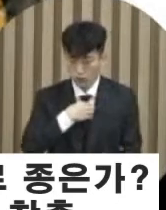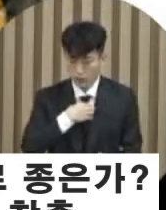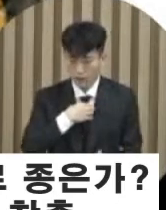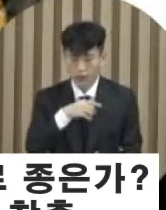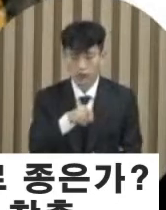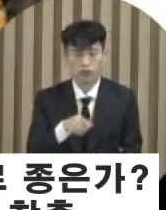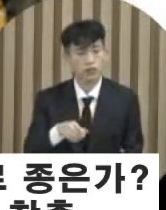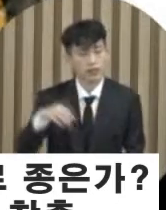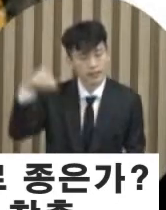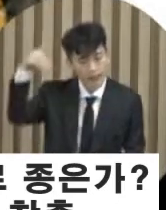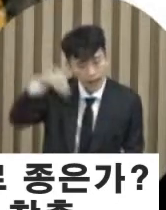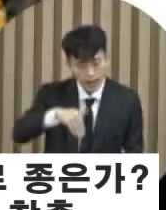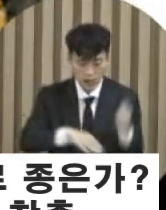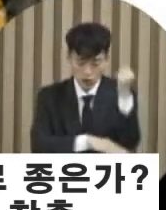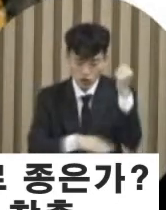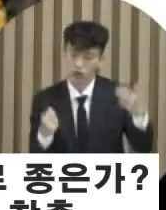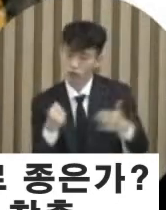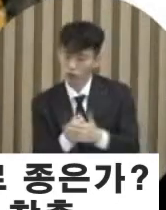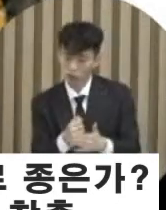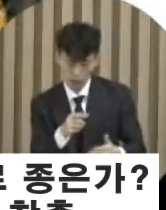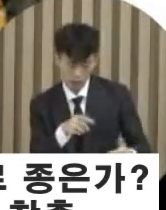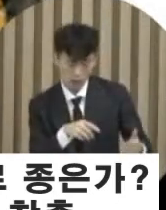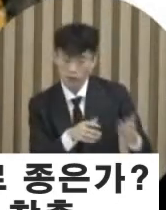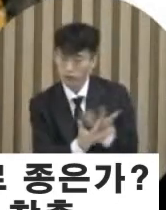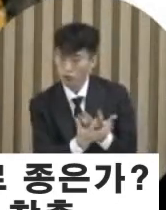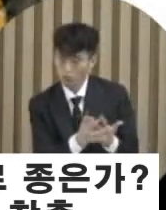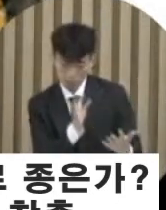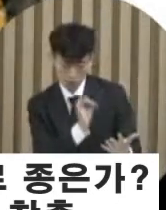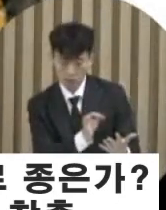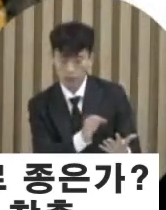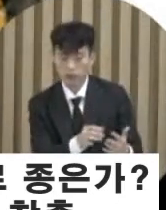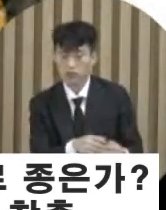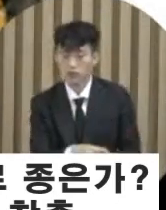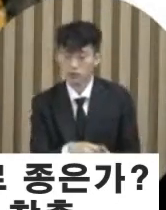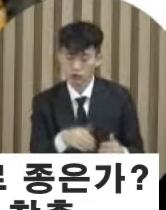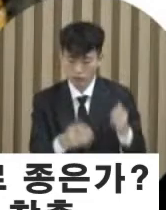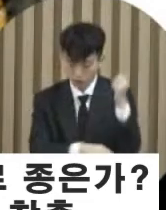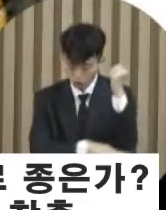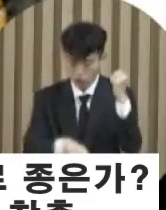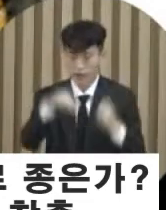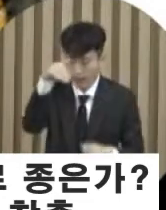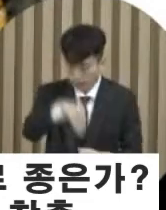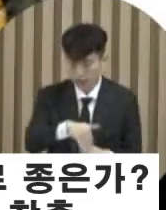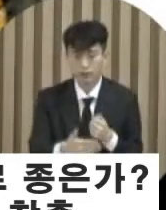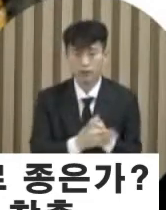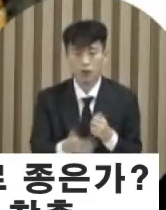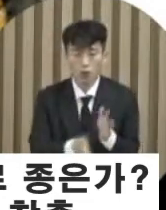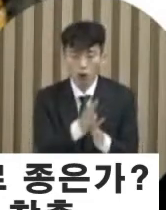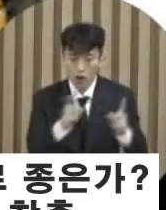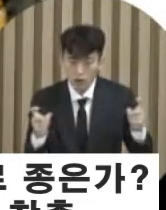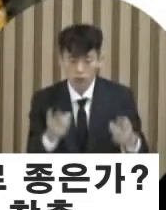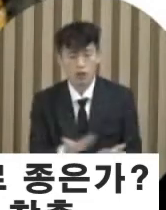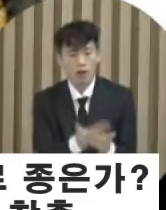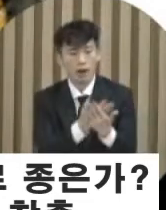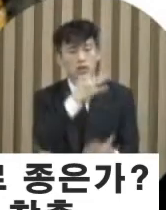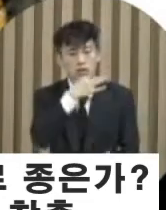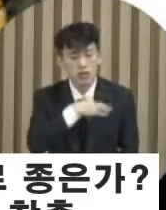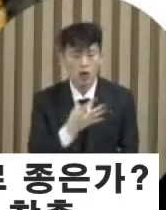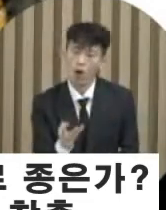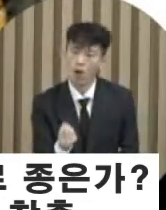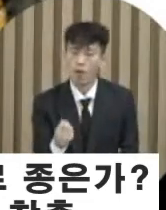아니라 실제 개발이익은 LH 등 사업 시행자가 측정하기 때문에 화성시에서는 실제로 개발이익이 얼마나 될지